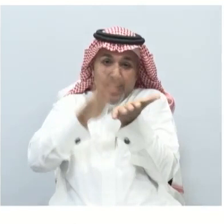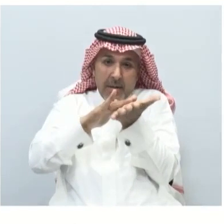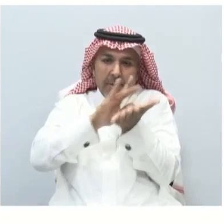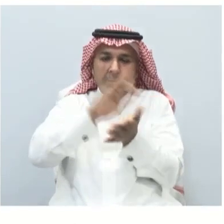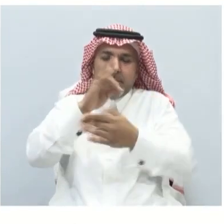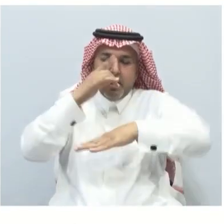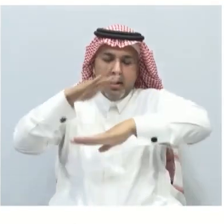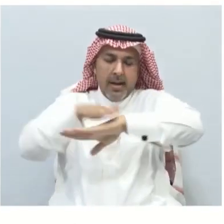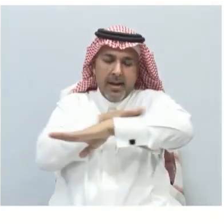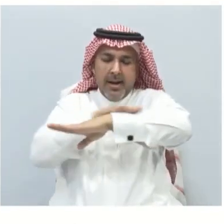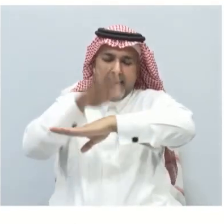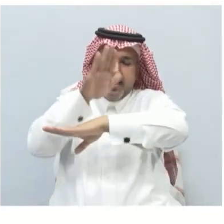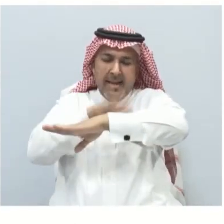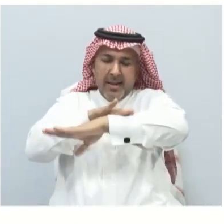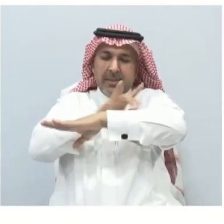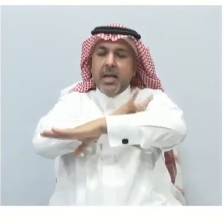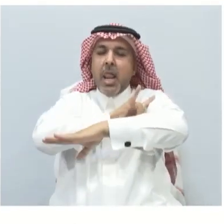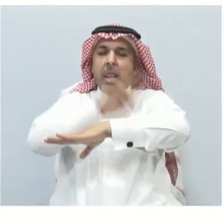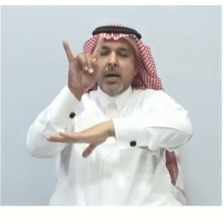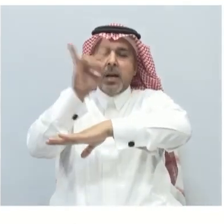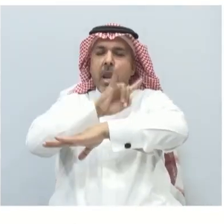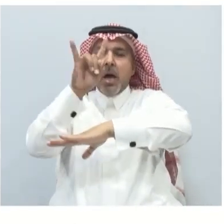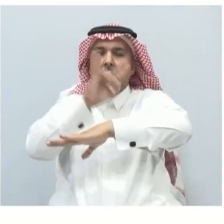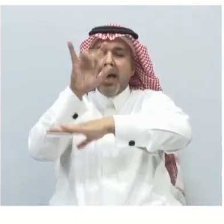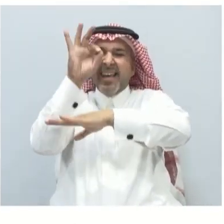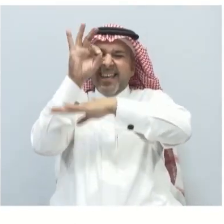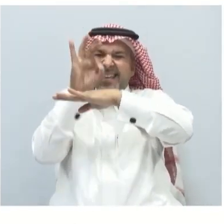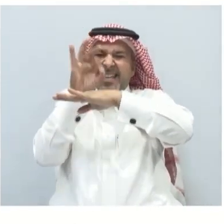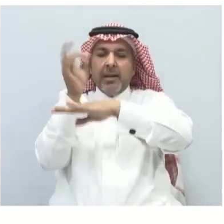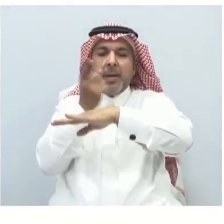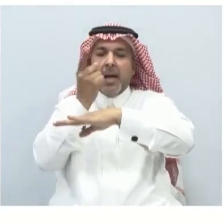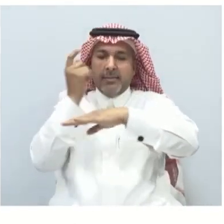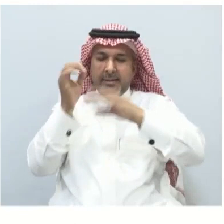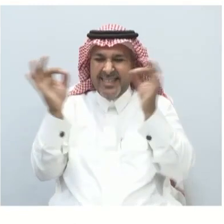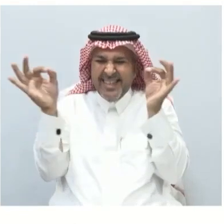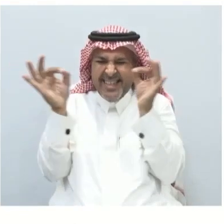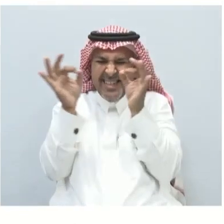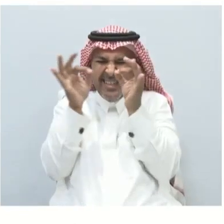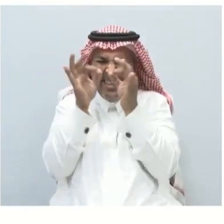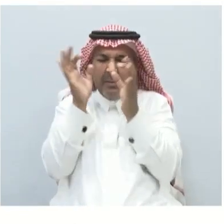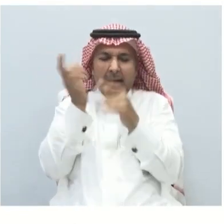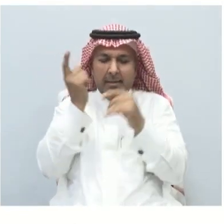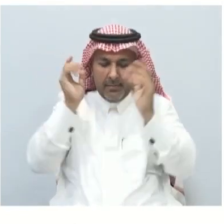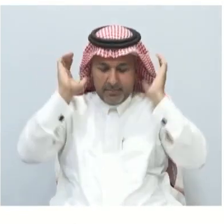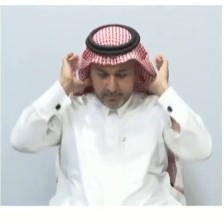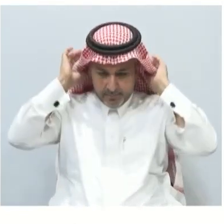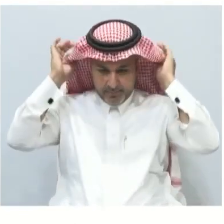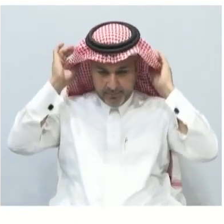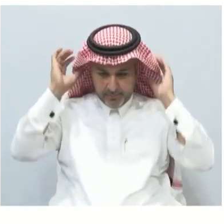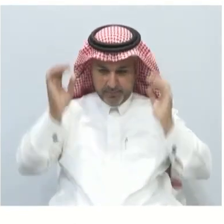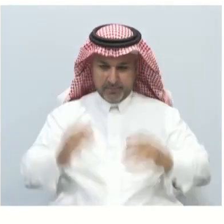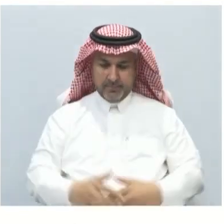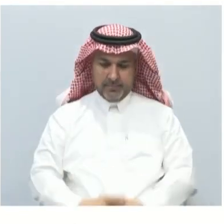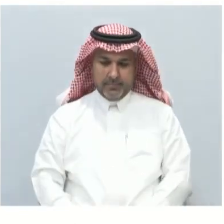نلاحظ انه مثل هذه الدلالات المس محور اكس لا تلمس محور اكس وانما تقترب منه فبالتالي لو جيت